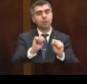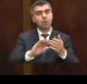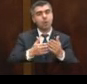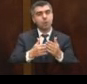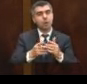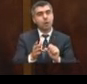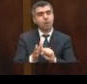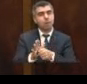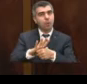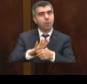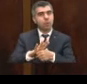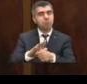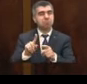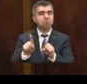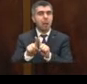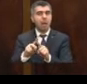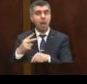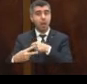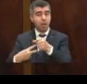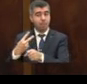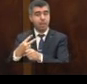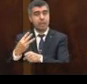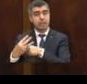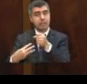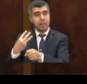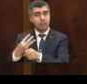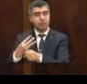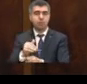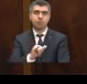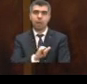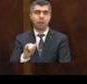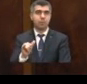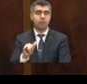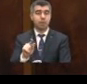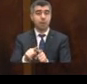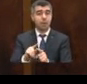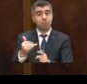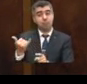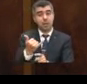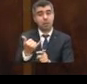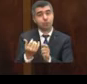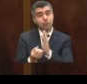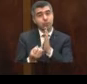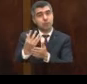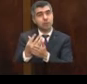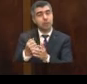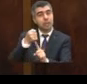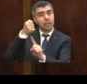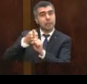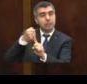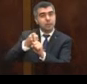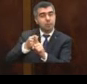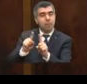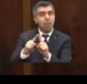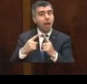الجائحة، وليس بعد سنتين أو ثلاث سنوات. إذا كانت تكلموا على إجراءات استثنائية خصها تكون استثنائية، نحن نشتغل وكأننا في ظروف